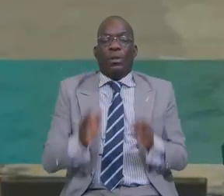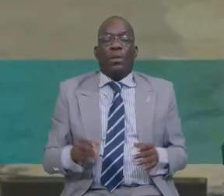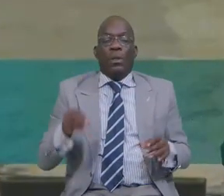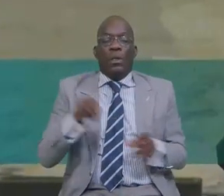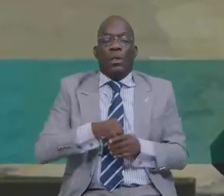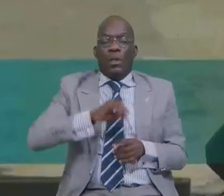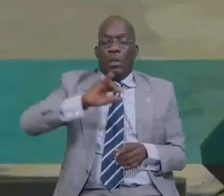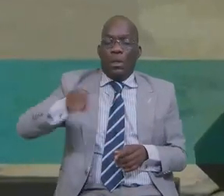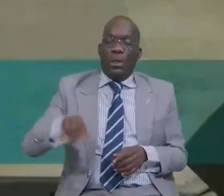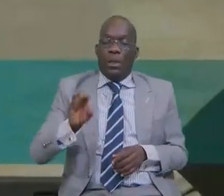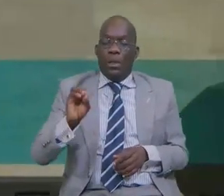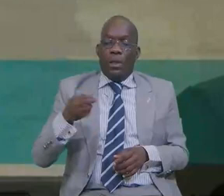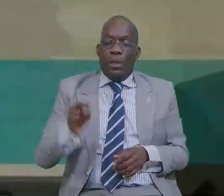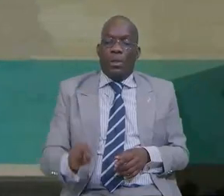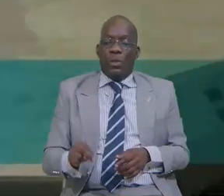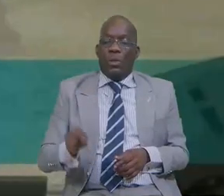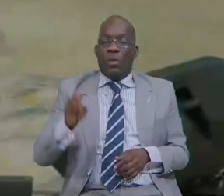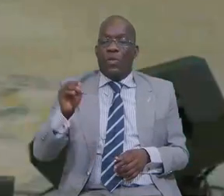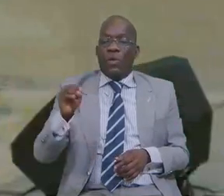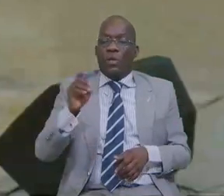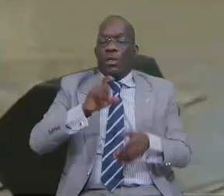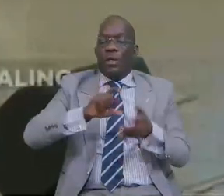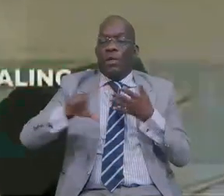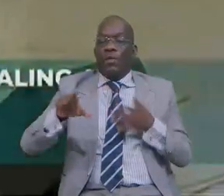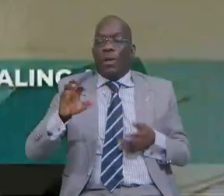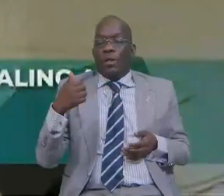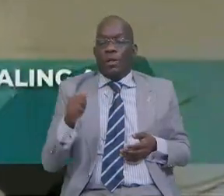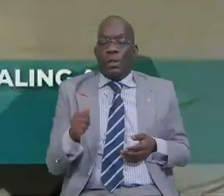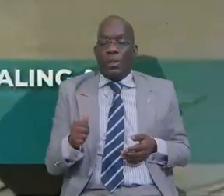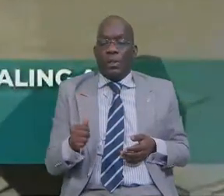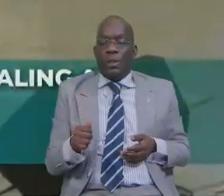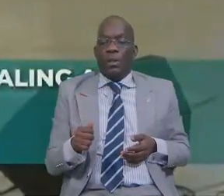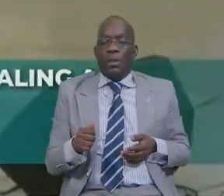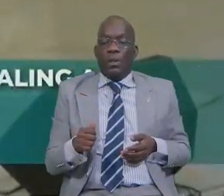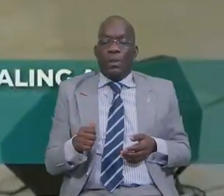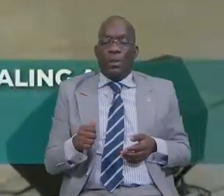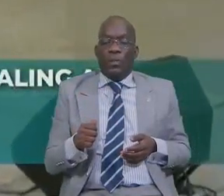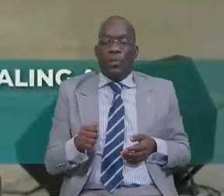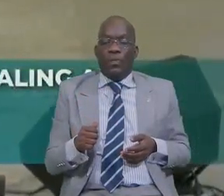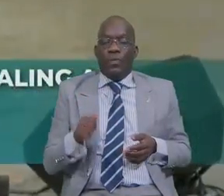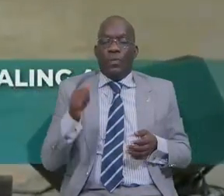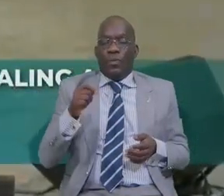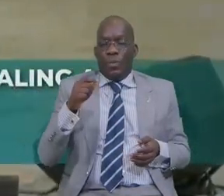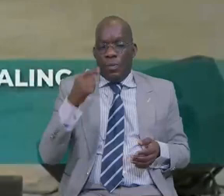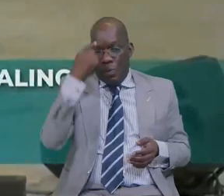Son ministère transnational de guérison et d'aide aux malades. En Jean 14.